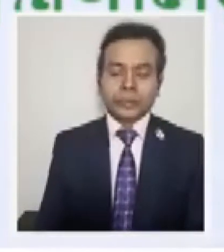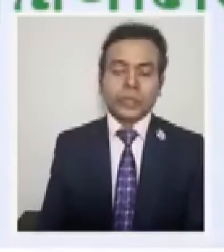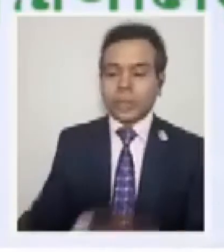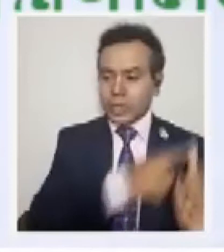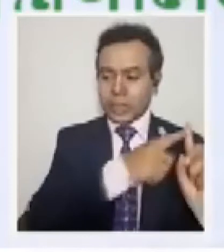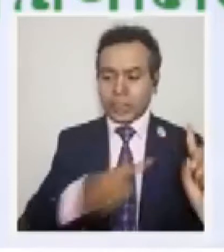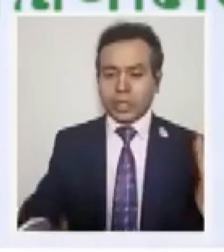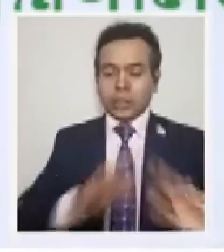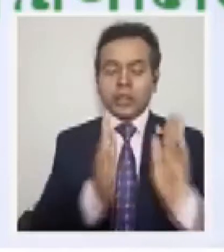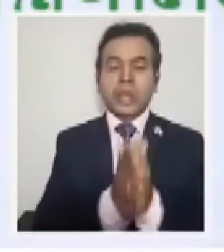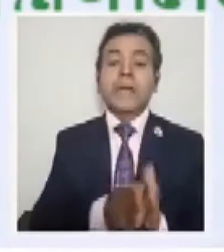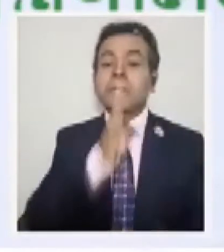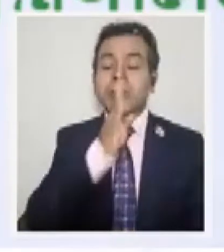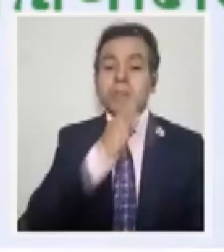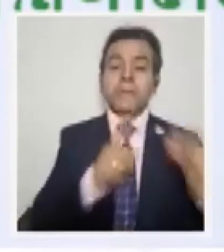বাসায় কোয়ারেন্টাইনে আছেন।